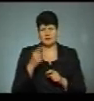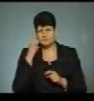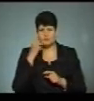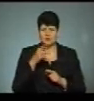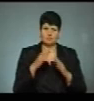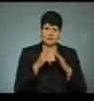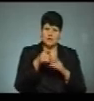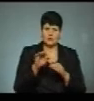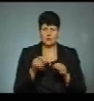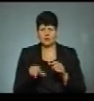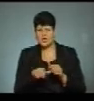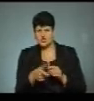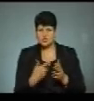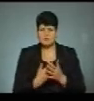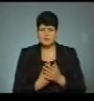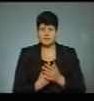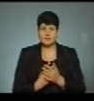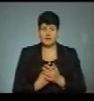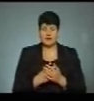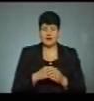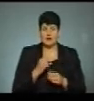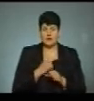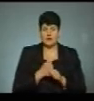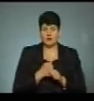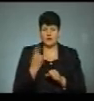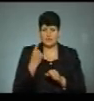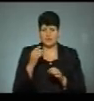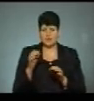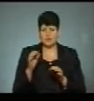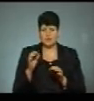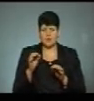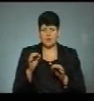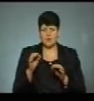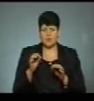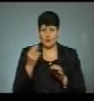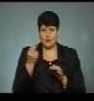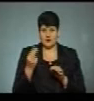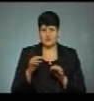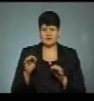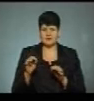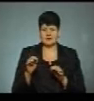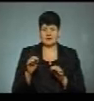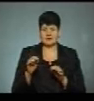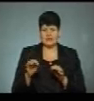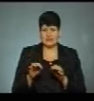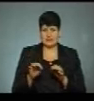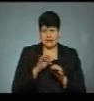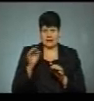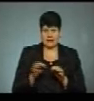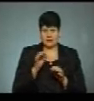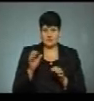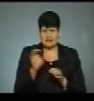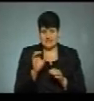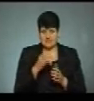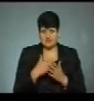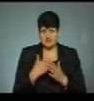тут річка. Я тут ґрунтовку роблю одним кольором ниток. Допустим, річку я там даю синім, ну, а